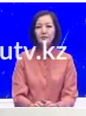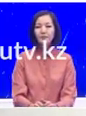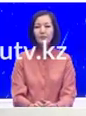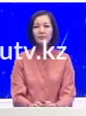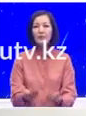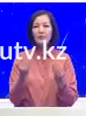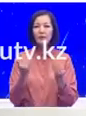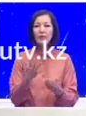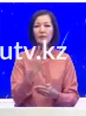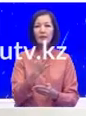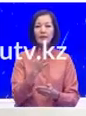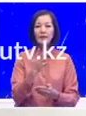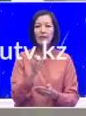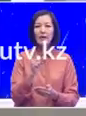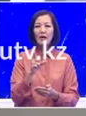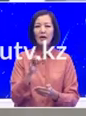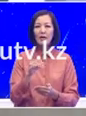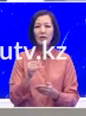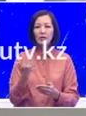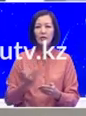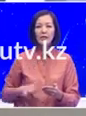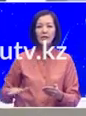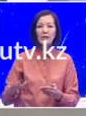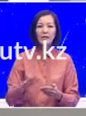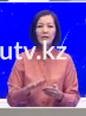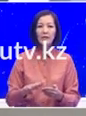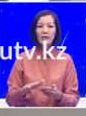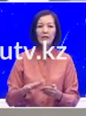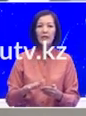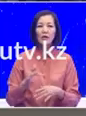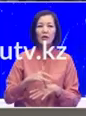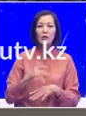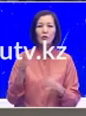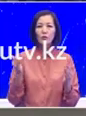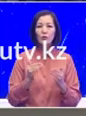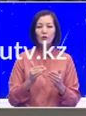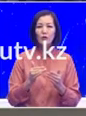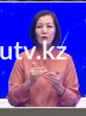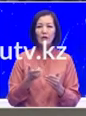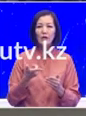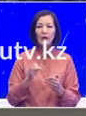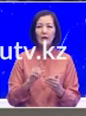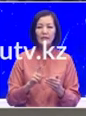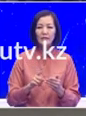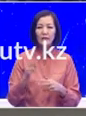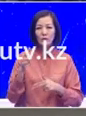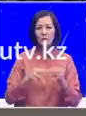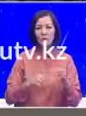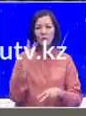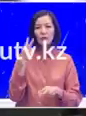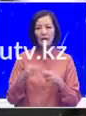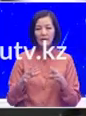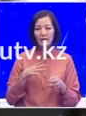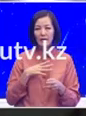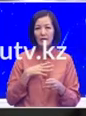Сондай-ақ, биыл Бесағаш кентіндегі Алматау, Достар, Нұрия, Нұрия 2 тұрғын үй кешендеріне арналған блокты модульді қазандықтың құрылысы аяқталған атап өту